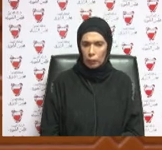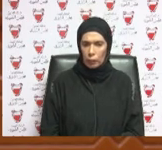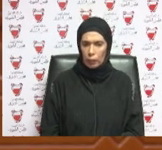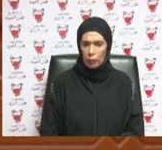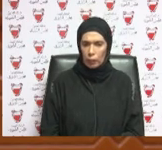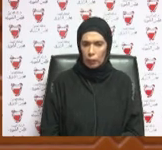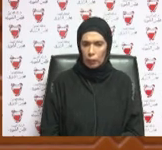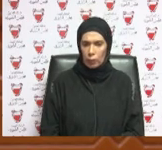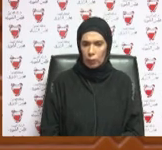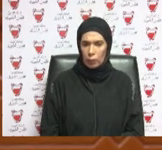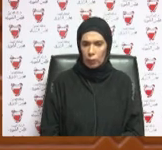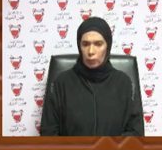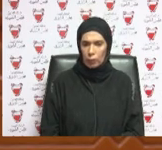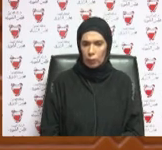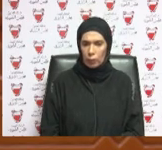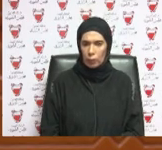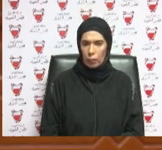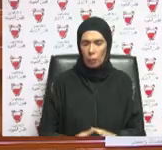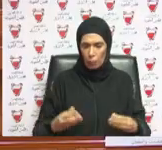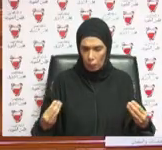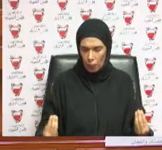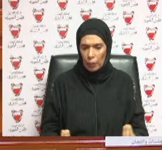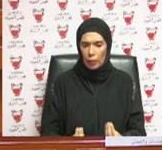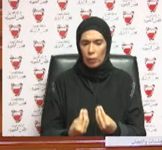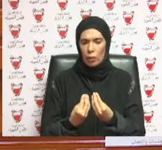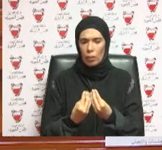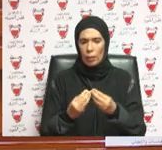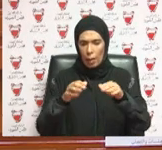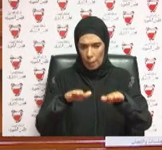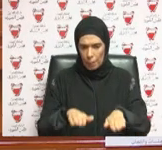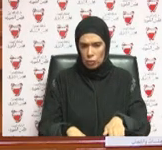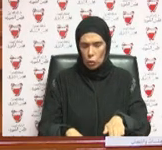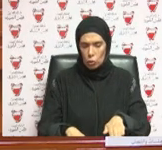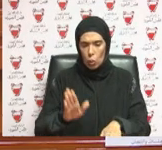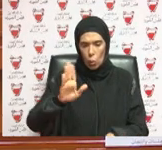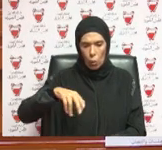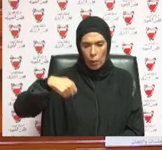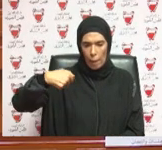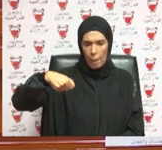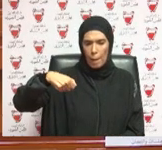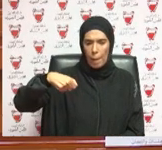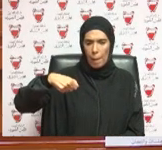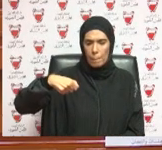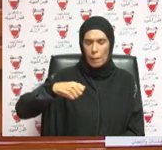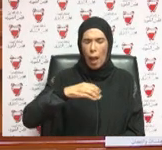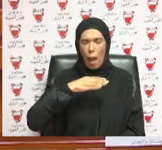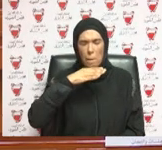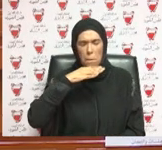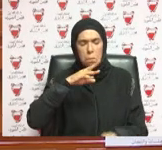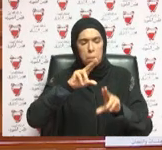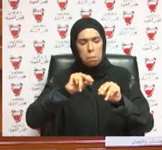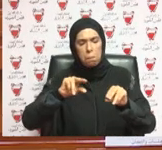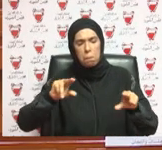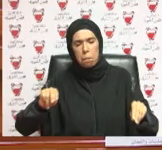الشيخ خليفة رحمه الله كان معنا في مجلس الوزراء أبا